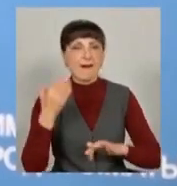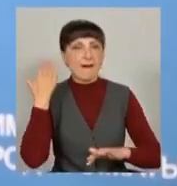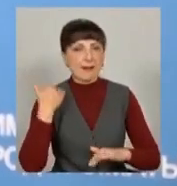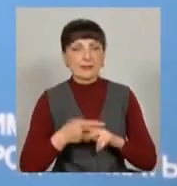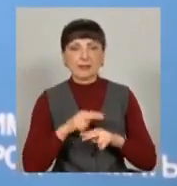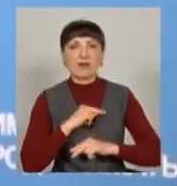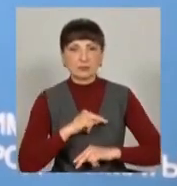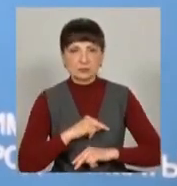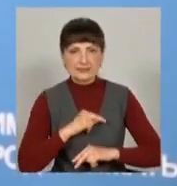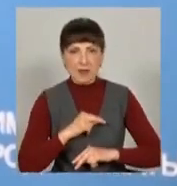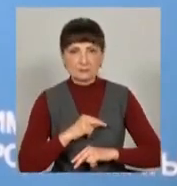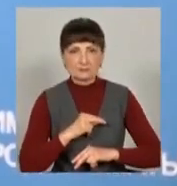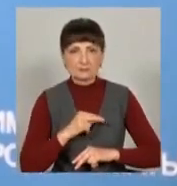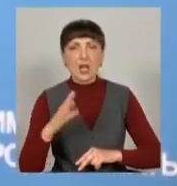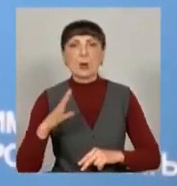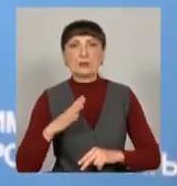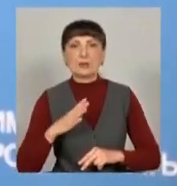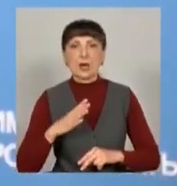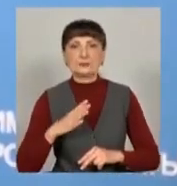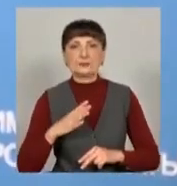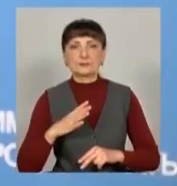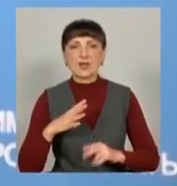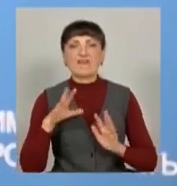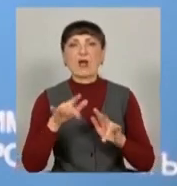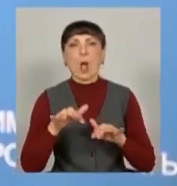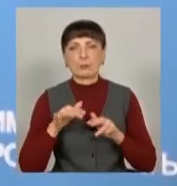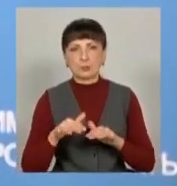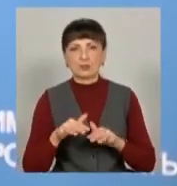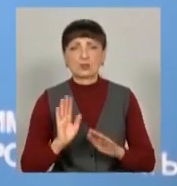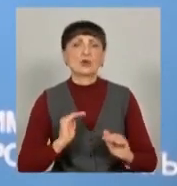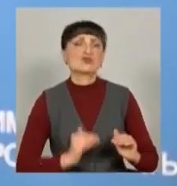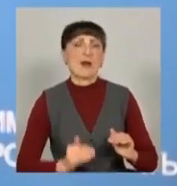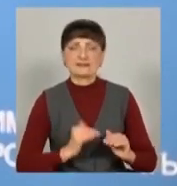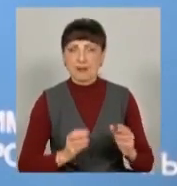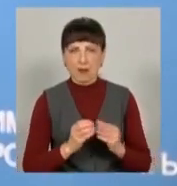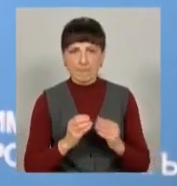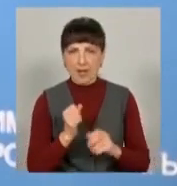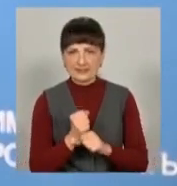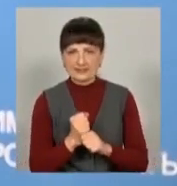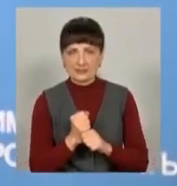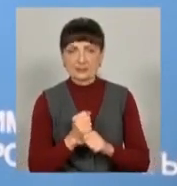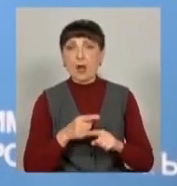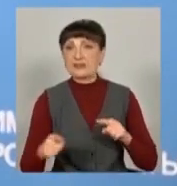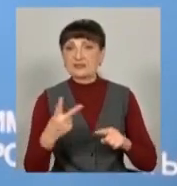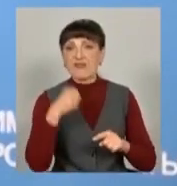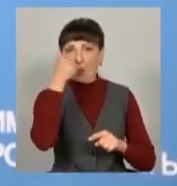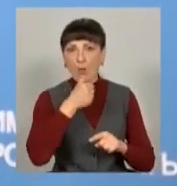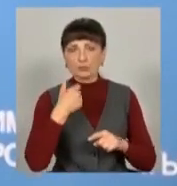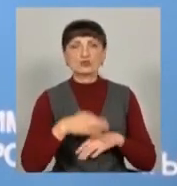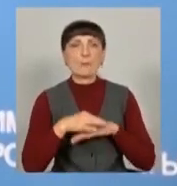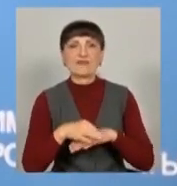данная функция была в конкурентной среде, проводили частные компании. Последние два года